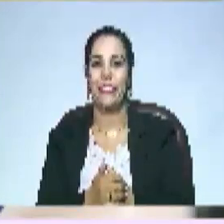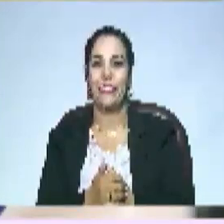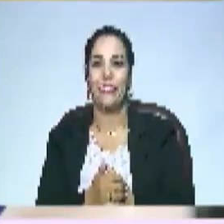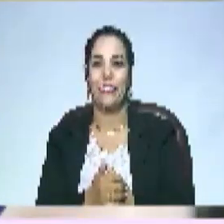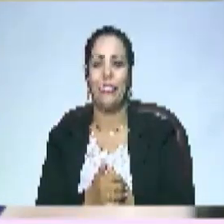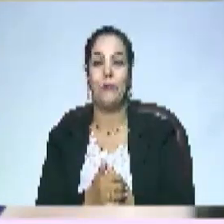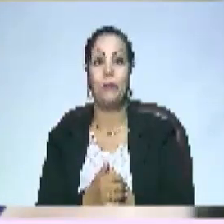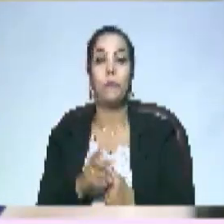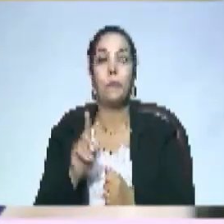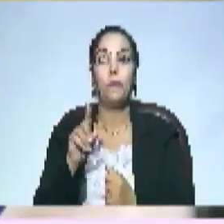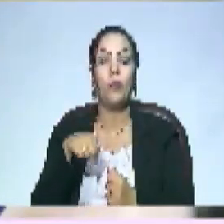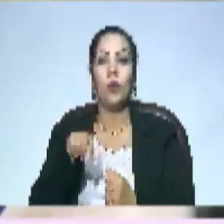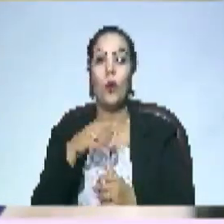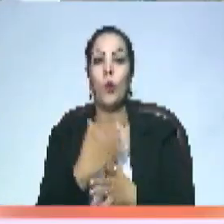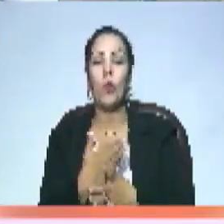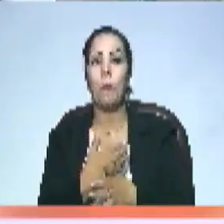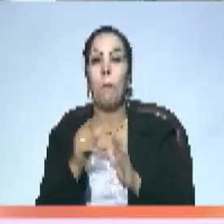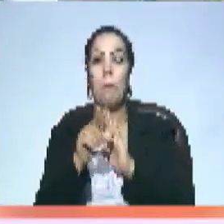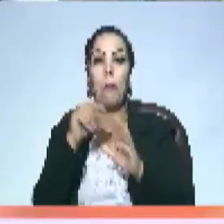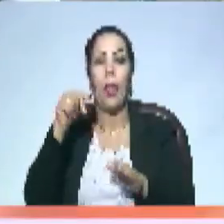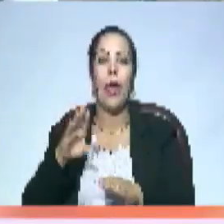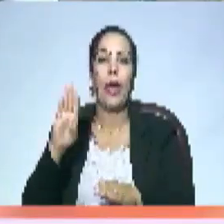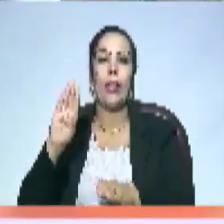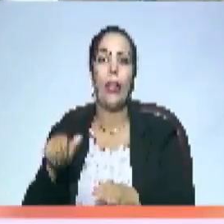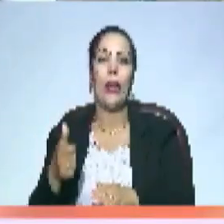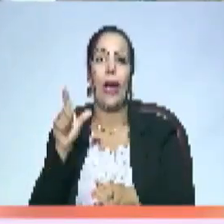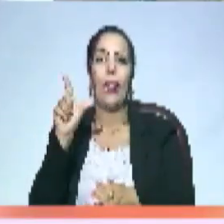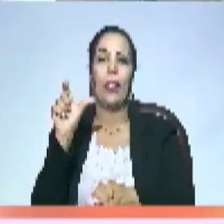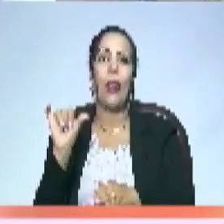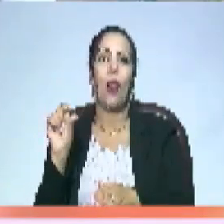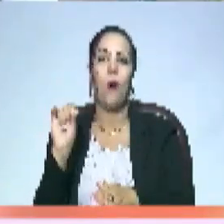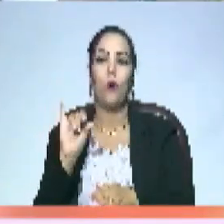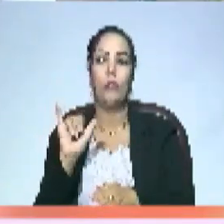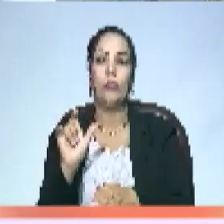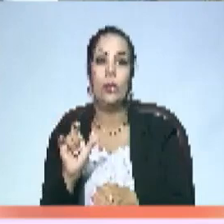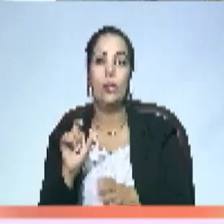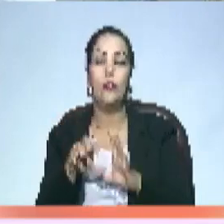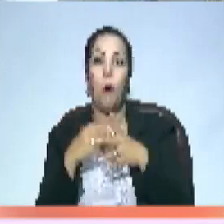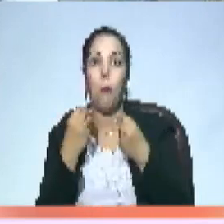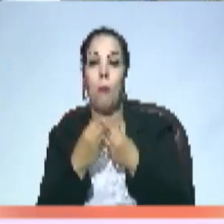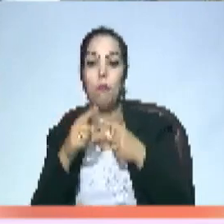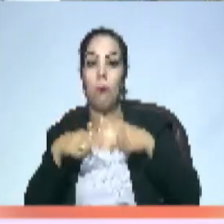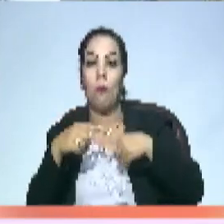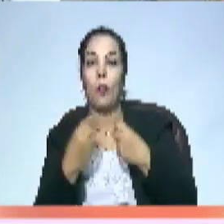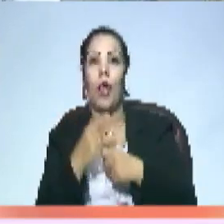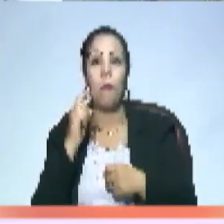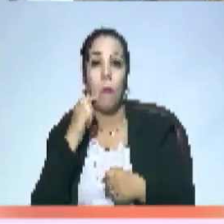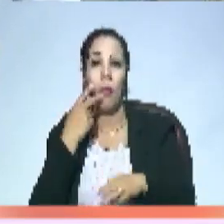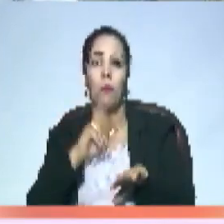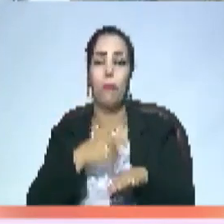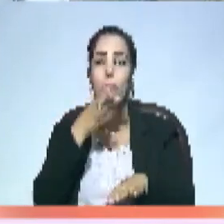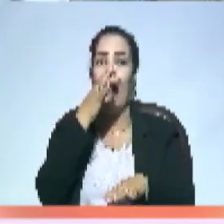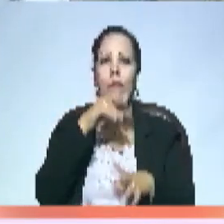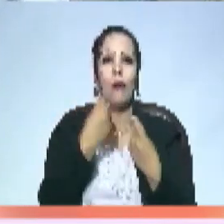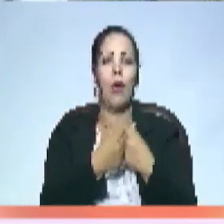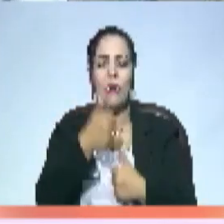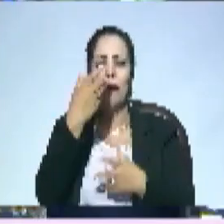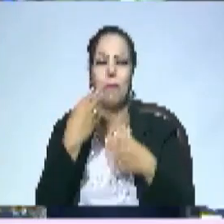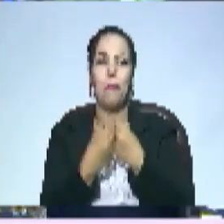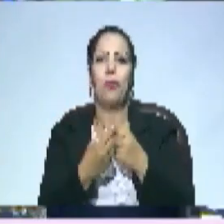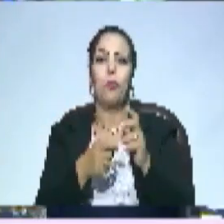زي ما كده انت يعني الحلقه كانالوني النهارده خليها تعتبر ان احنا نمسكها حاجه كده. تمام، حلو قوي